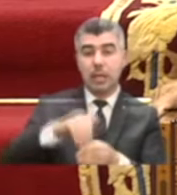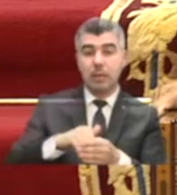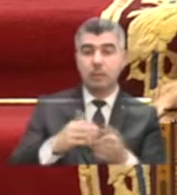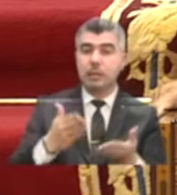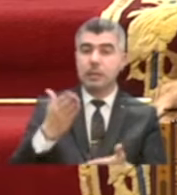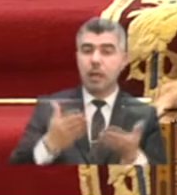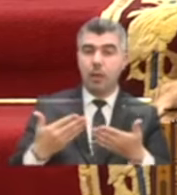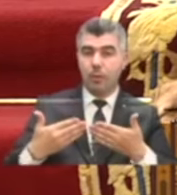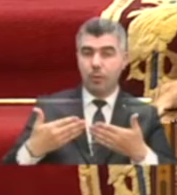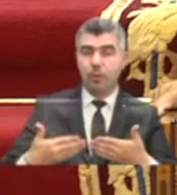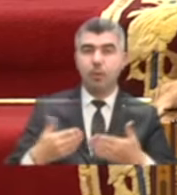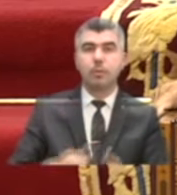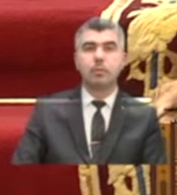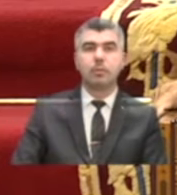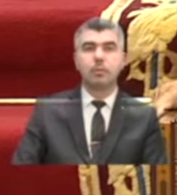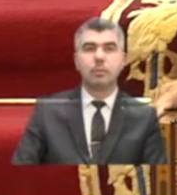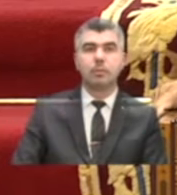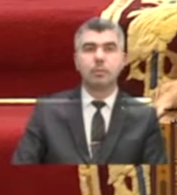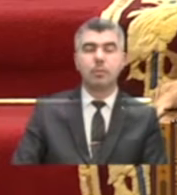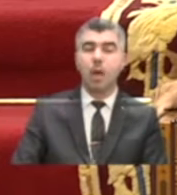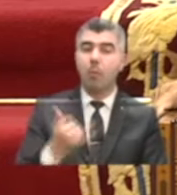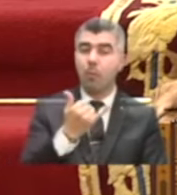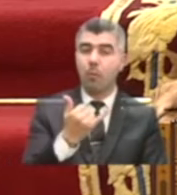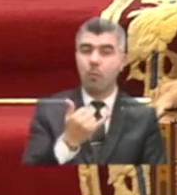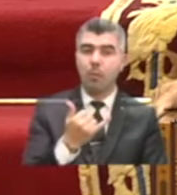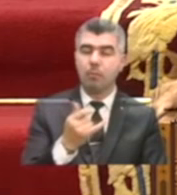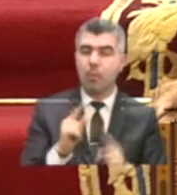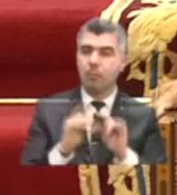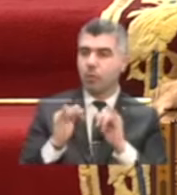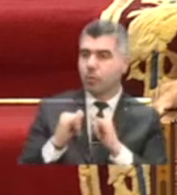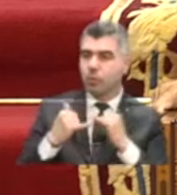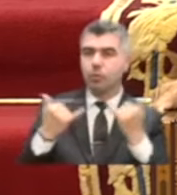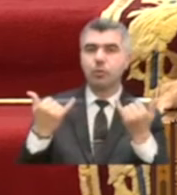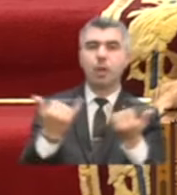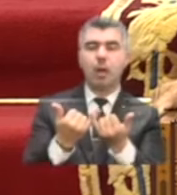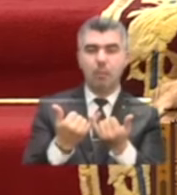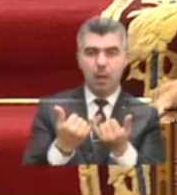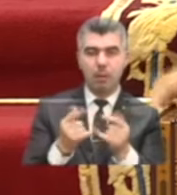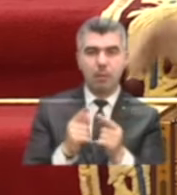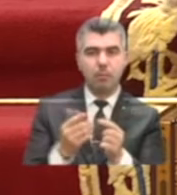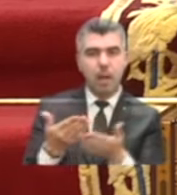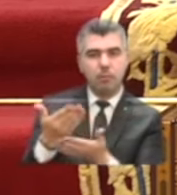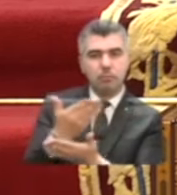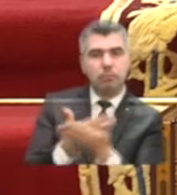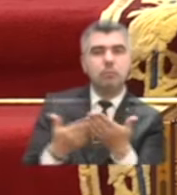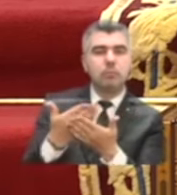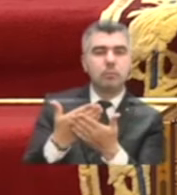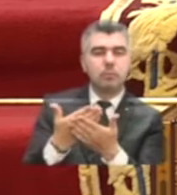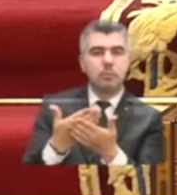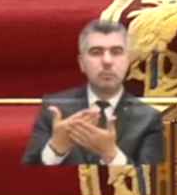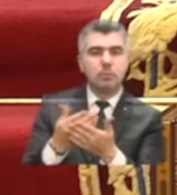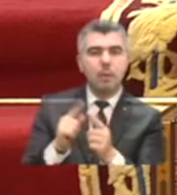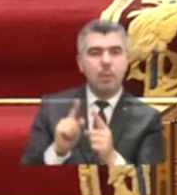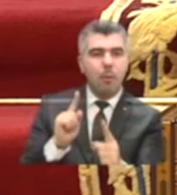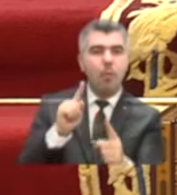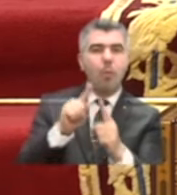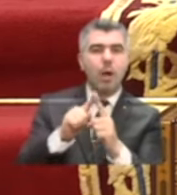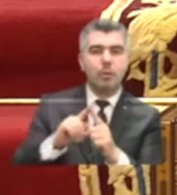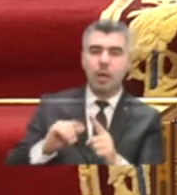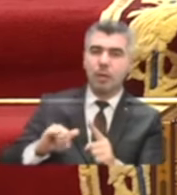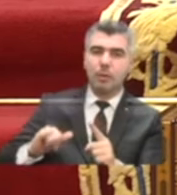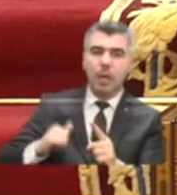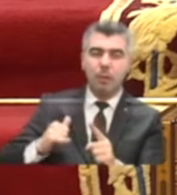نطالب من اجل تنظيم مناظره وطنيه لاعاده الصياغه ديال السياسات العموميه لمواجهه الشباب.